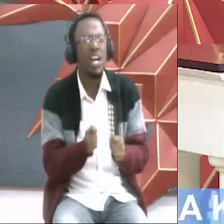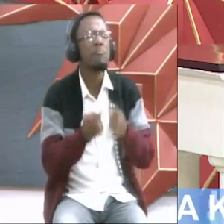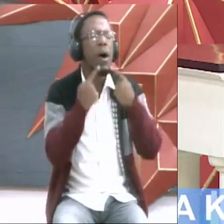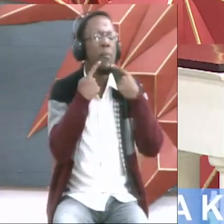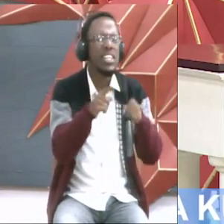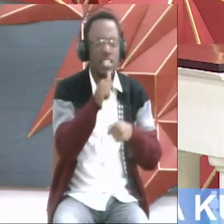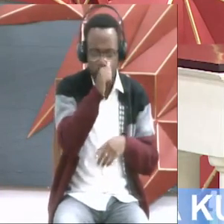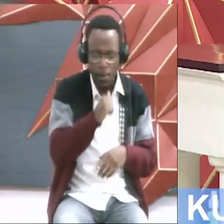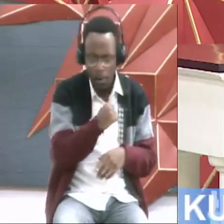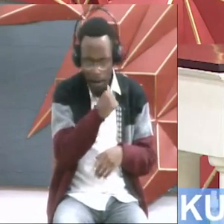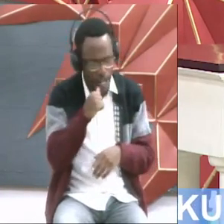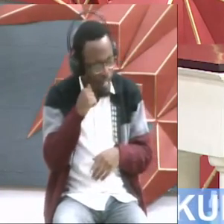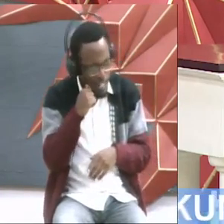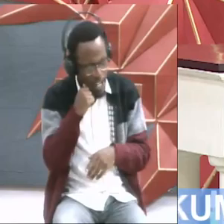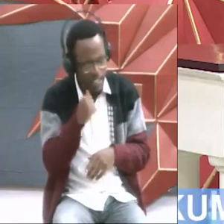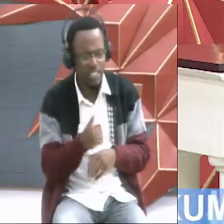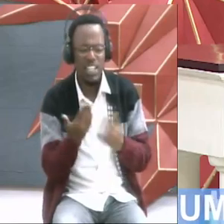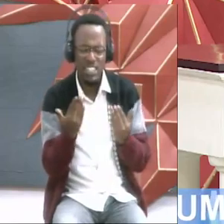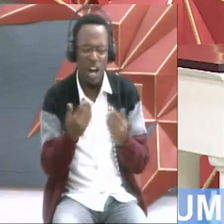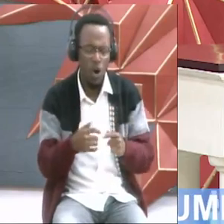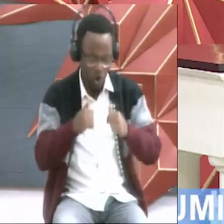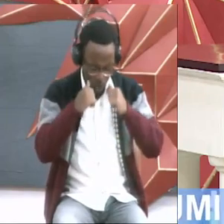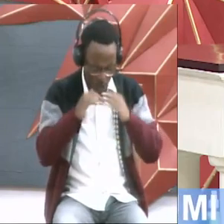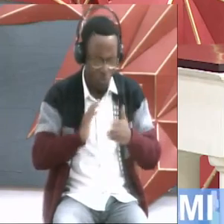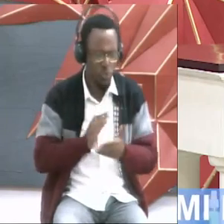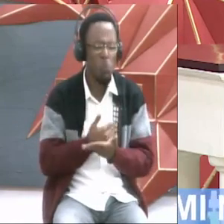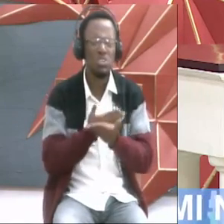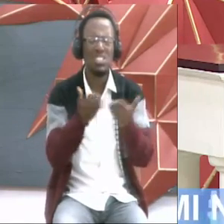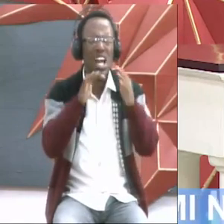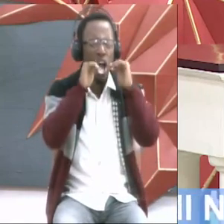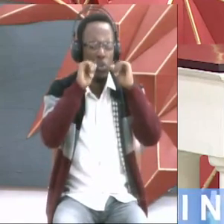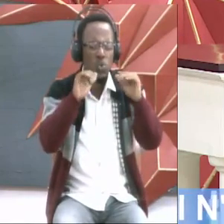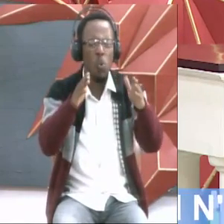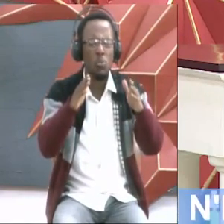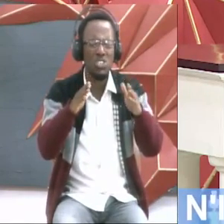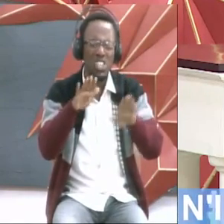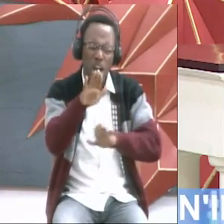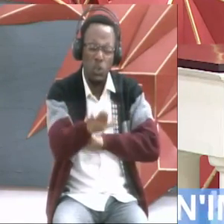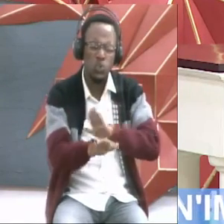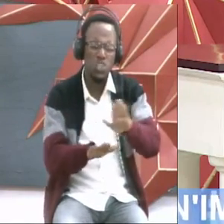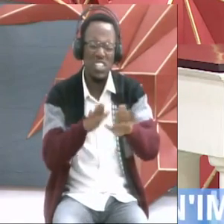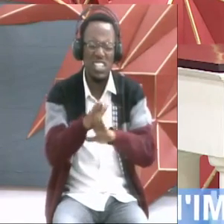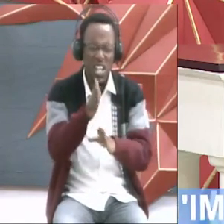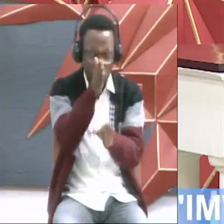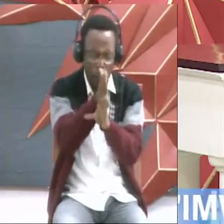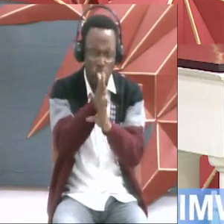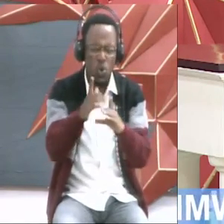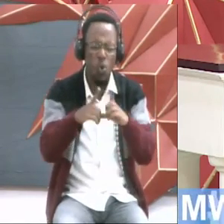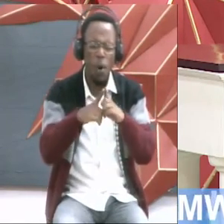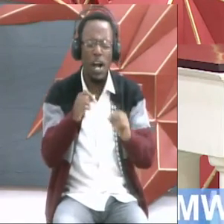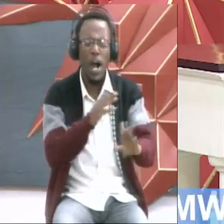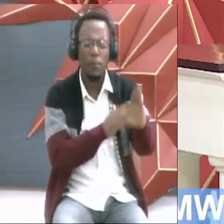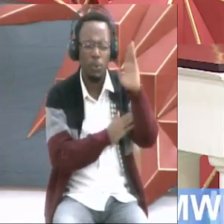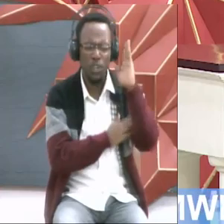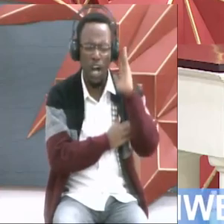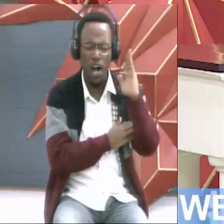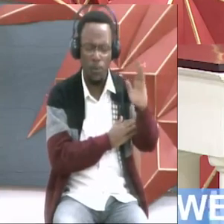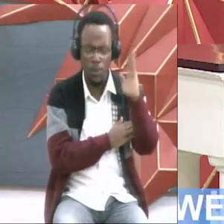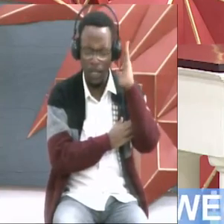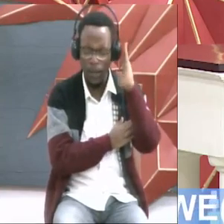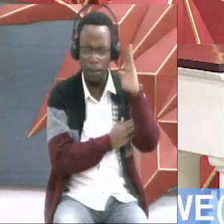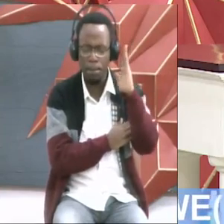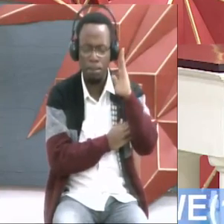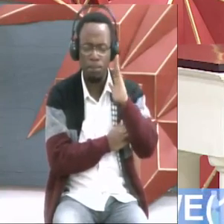yanjye. Warakoze, duheza agira udumugisha be kugendera mu ijambo ryawe tubyibonemo bifatika, atari